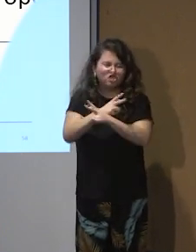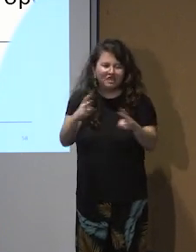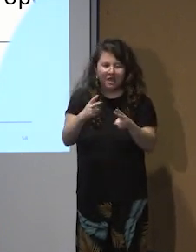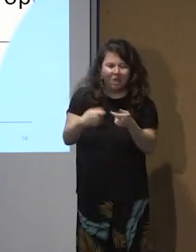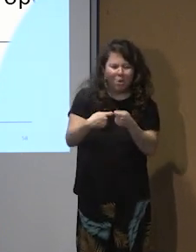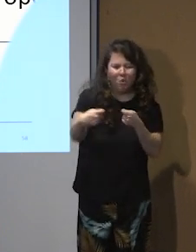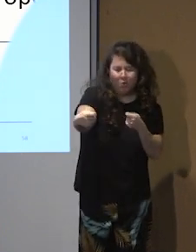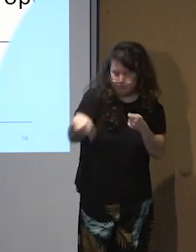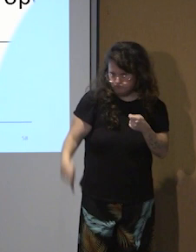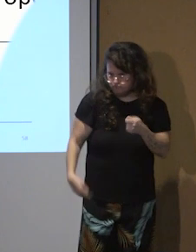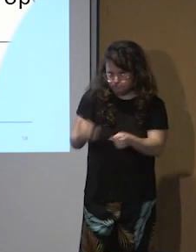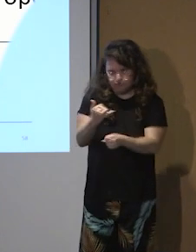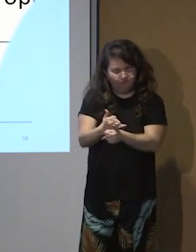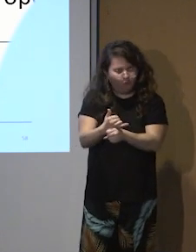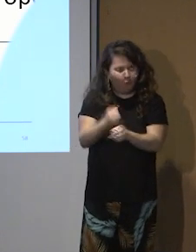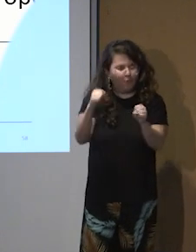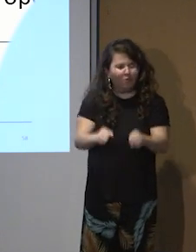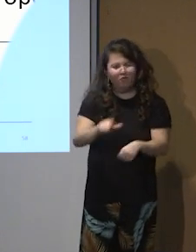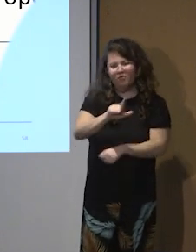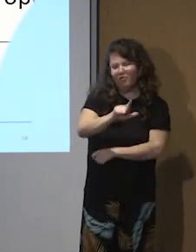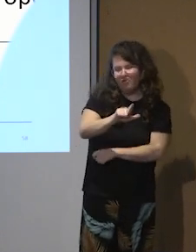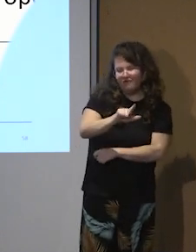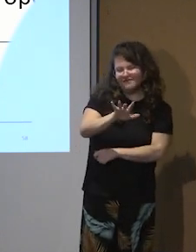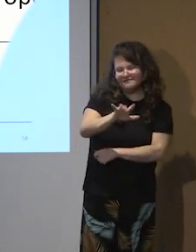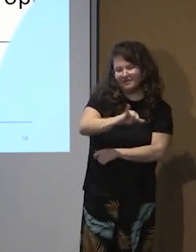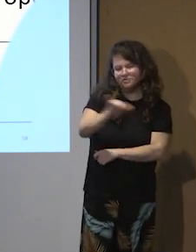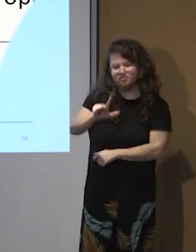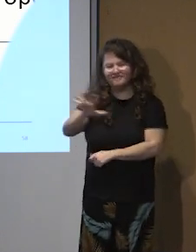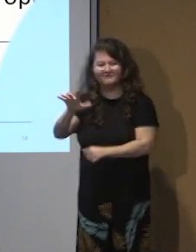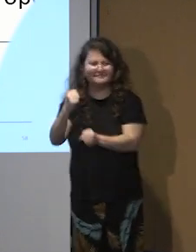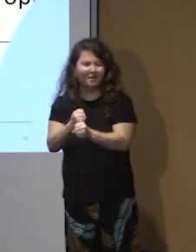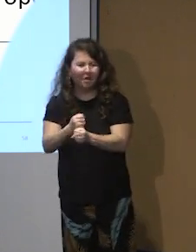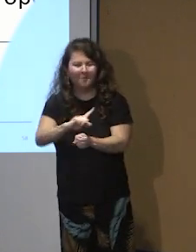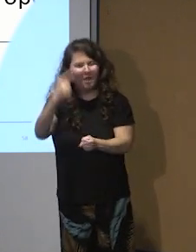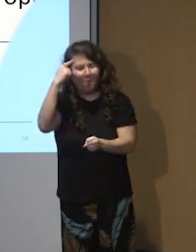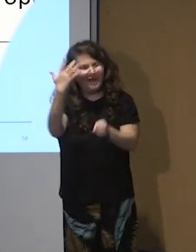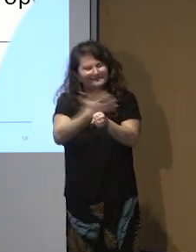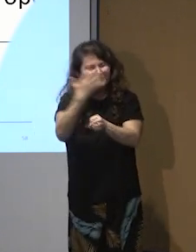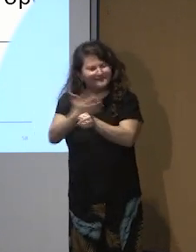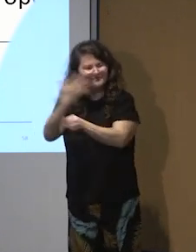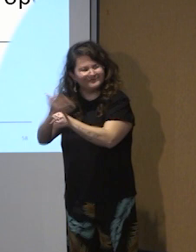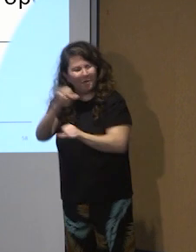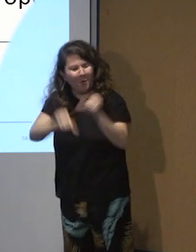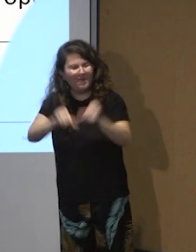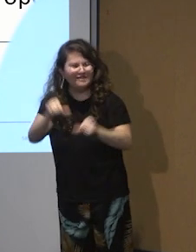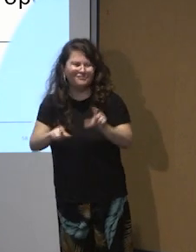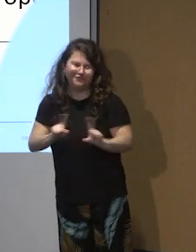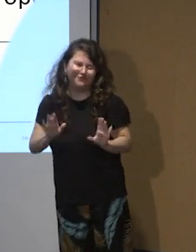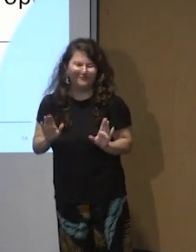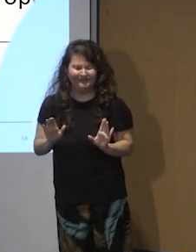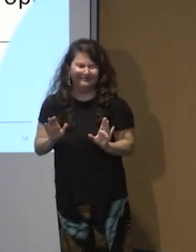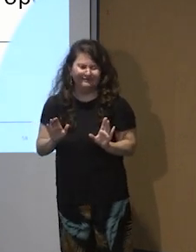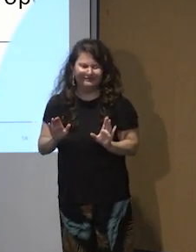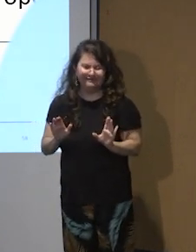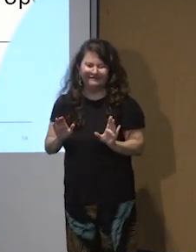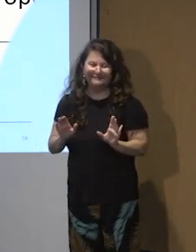prothèse. Donc c'est pas non plus à changer tous les 5 ans. Mais tout ça, c'est pour